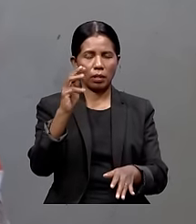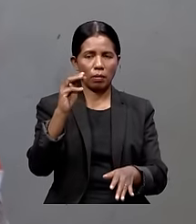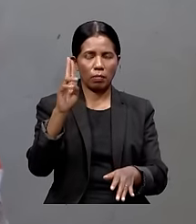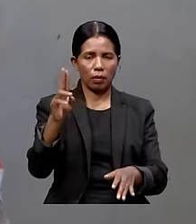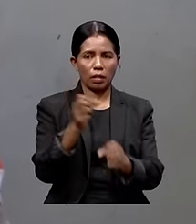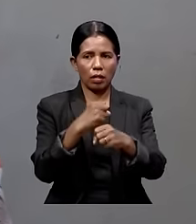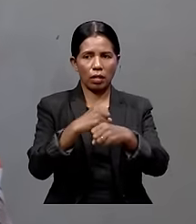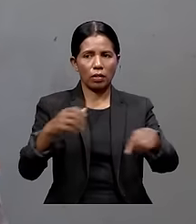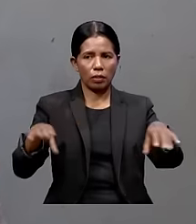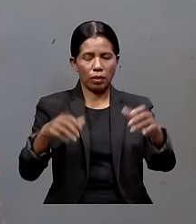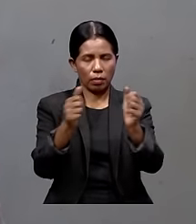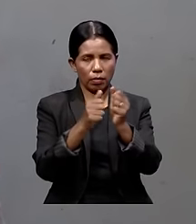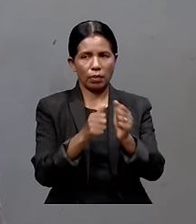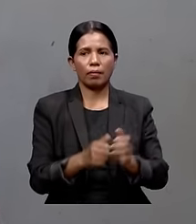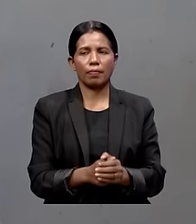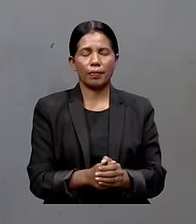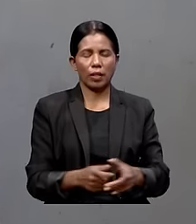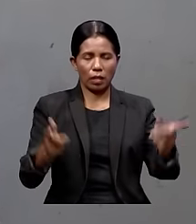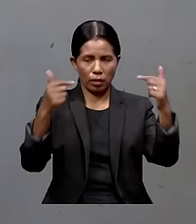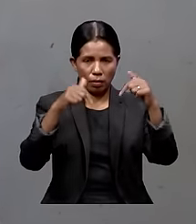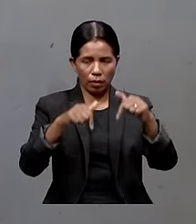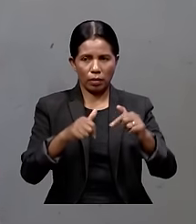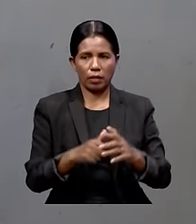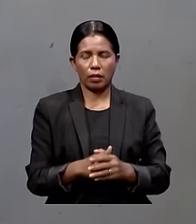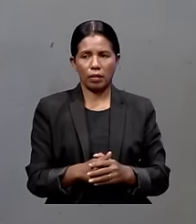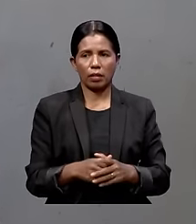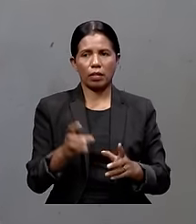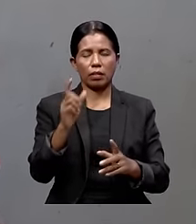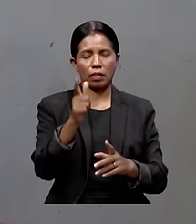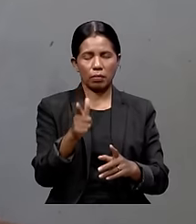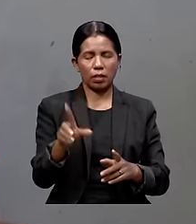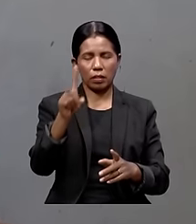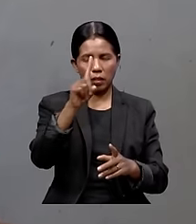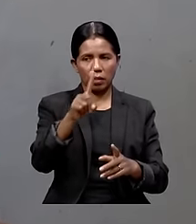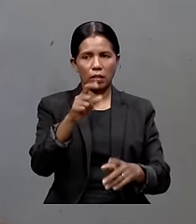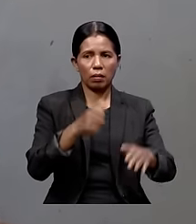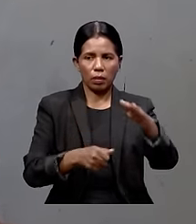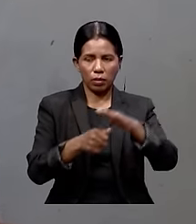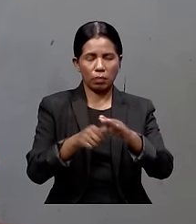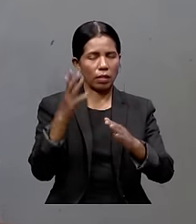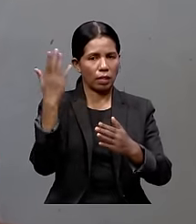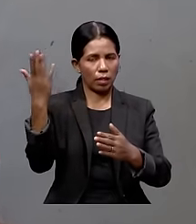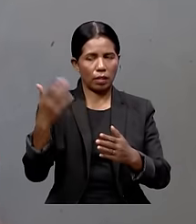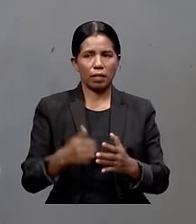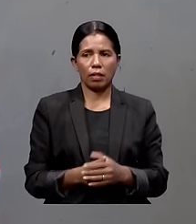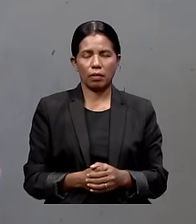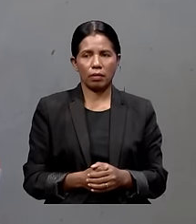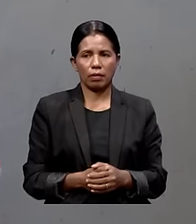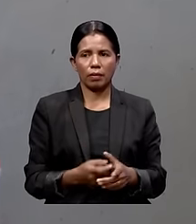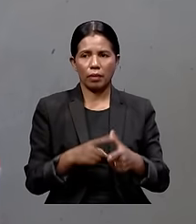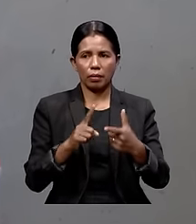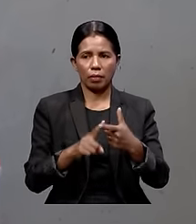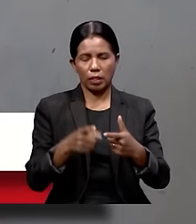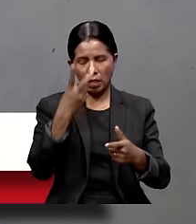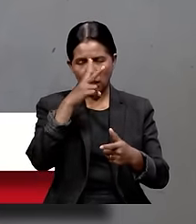halau servisu na mutu. Ne ba ansia tunto na mai nene, ia 91 nene, ni mai subar ia lete. Subar ia lete, depois ni